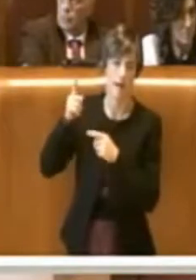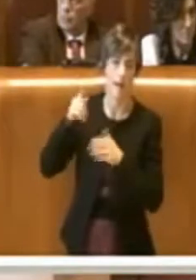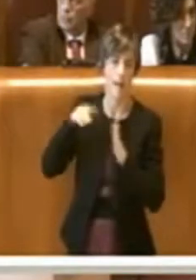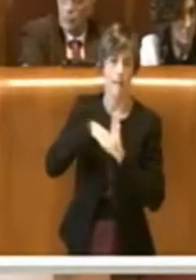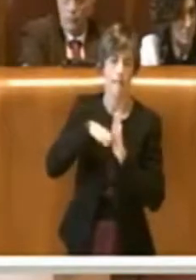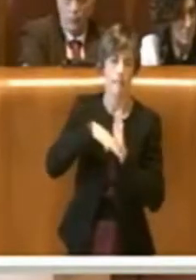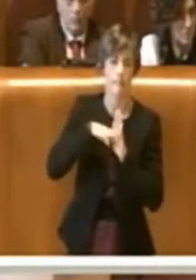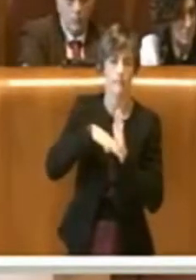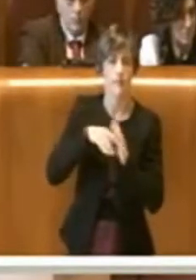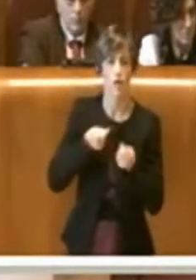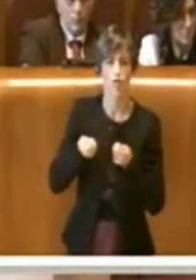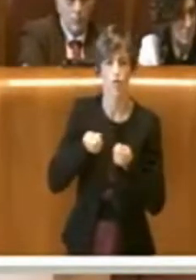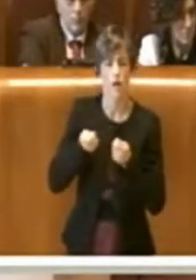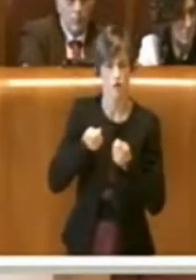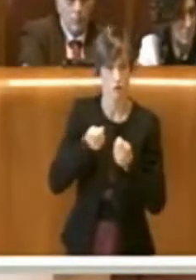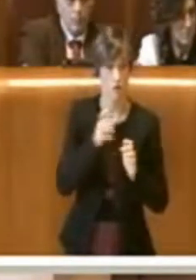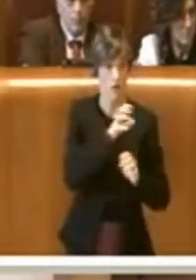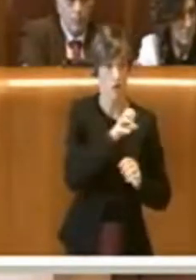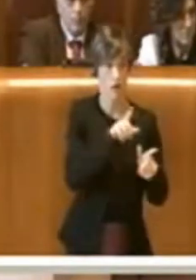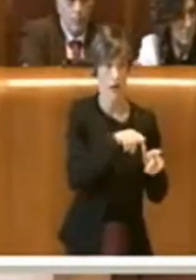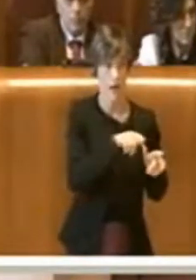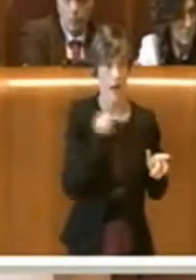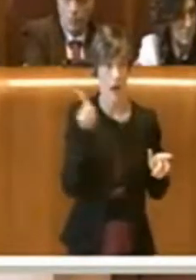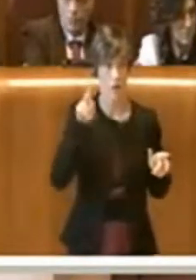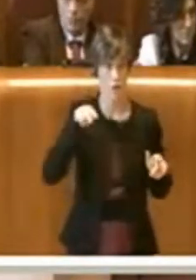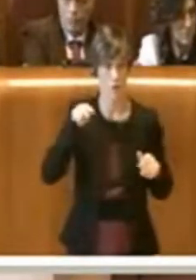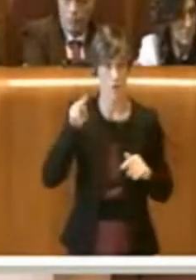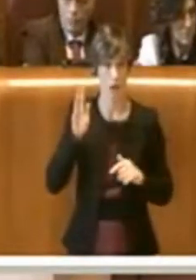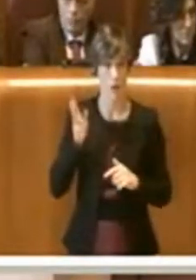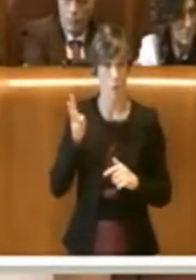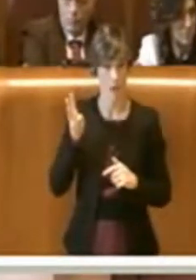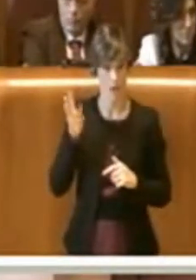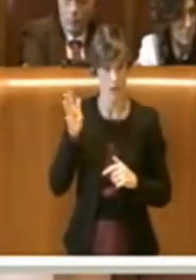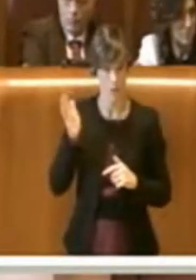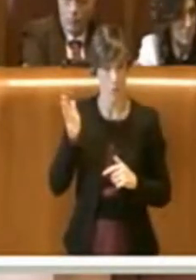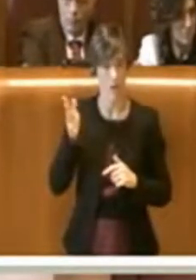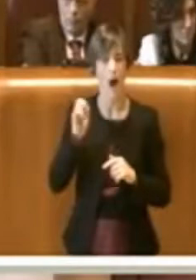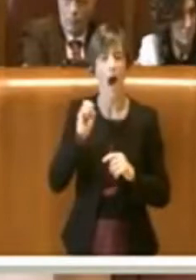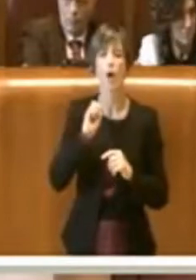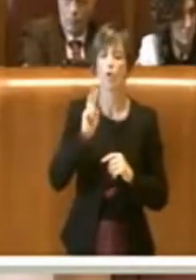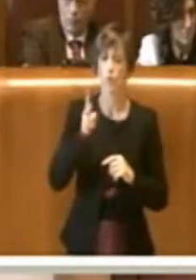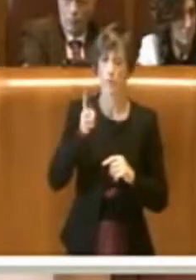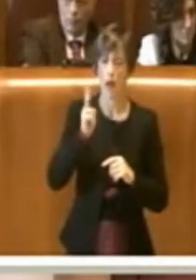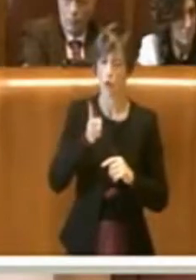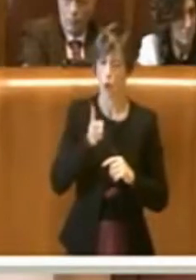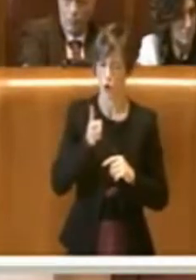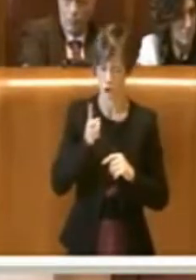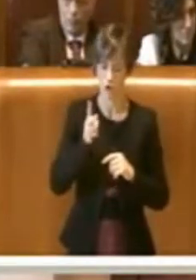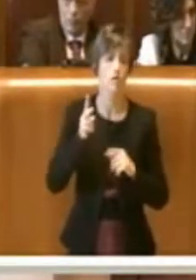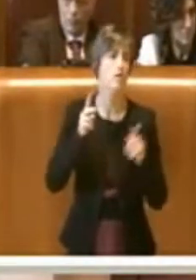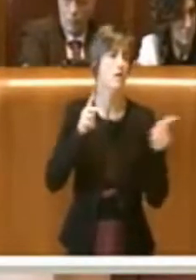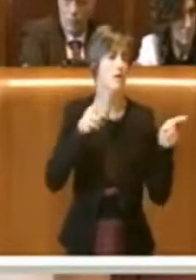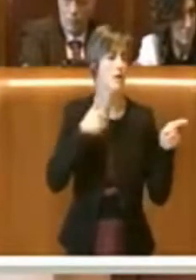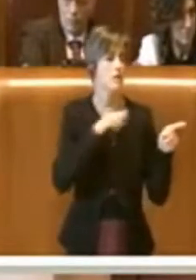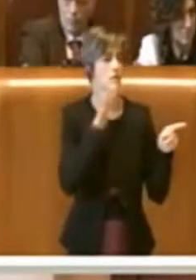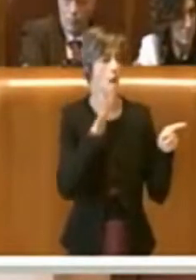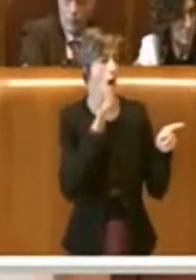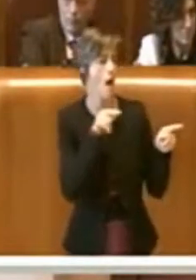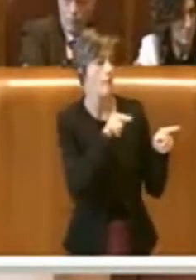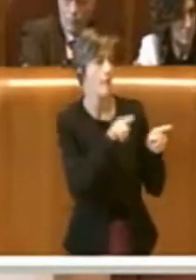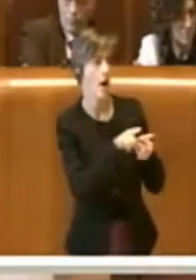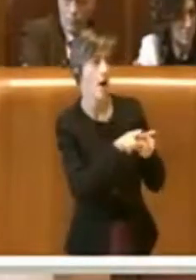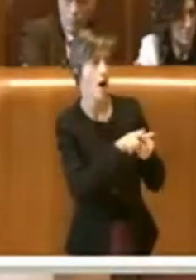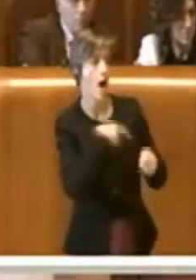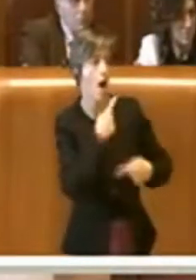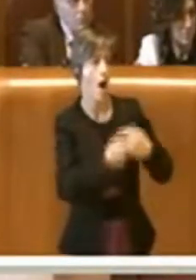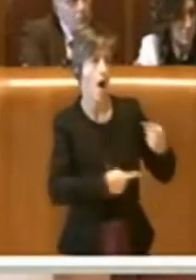2012, sembra essere rimasto in gran parte inattuato per quanto riguarda il regolare svolgimento del servizio di raccolta